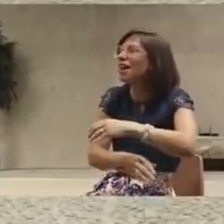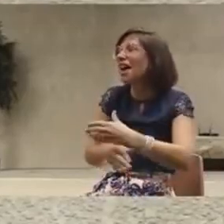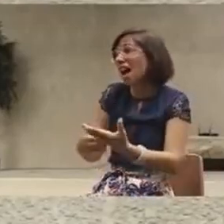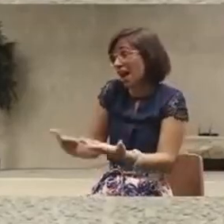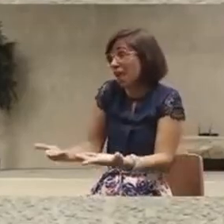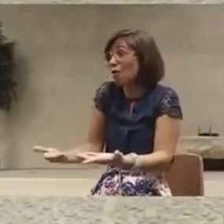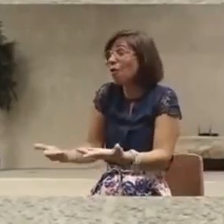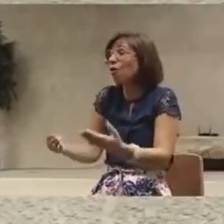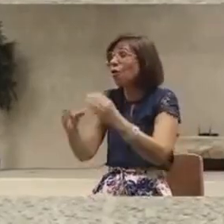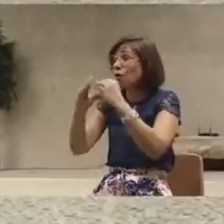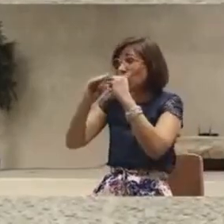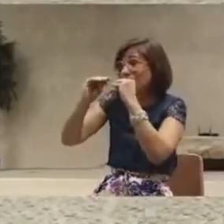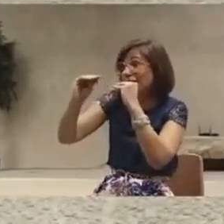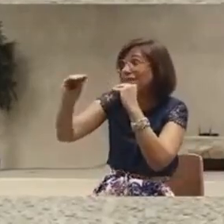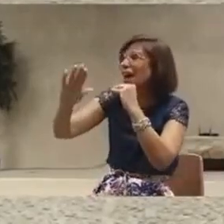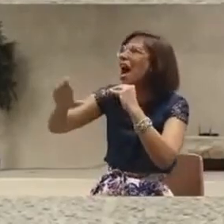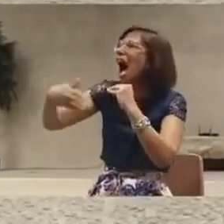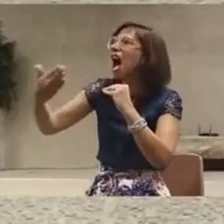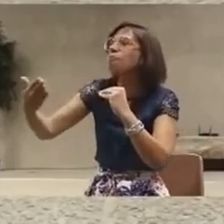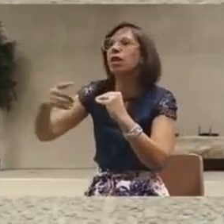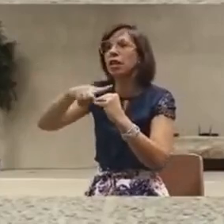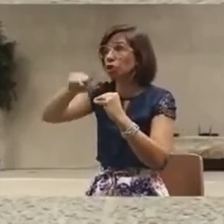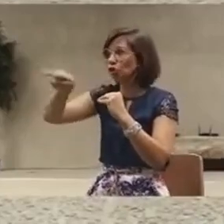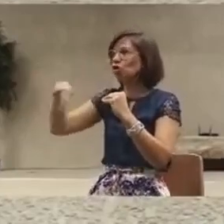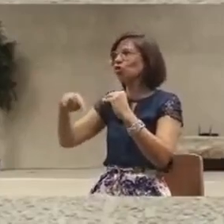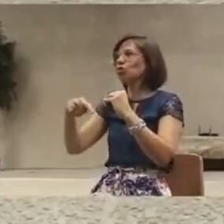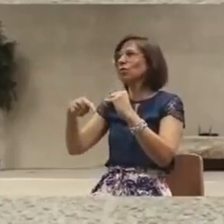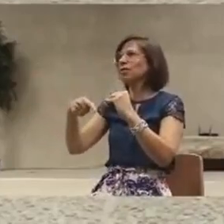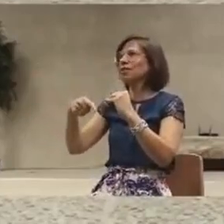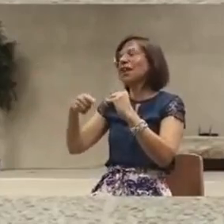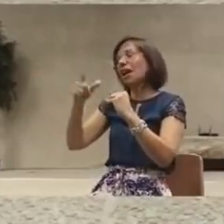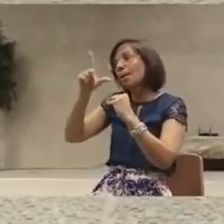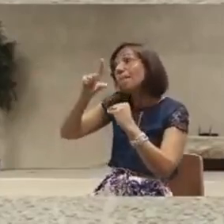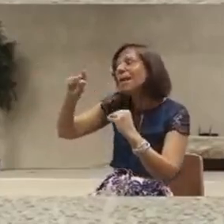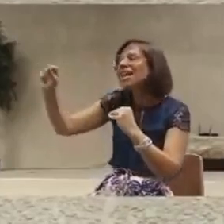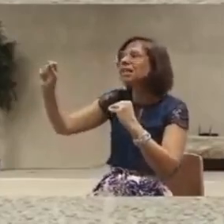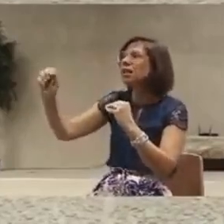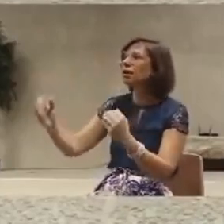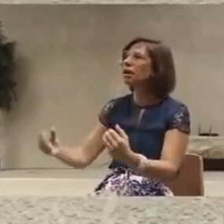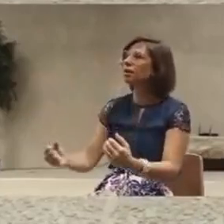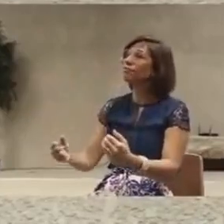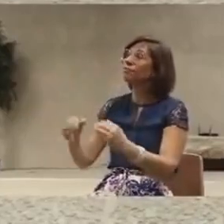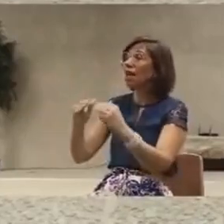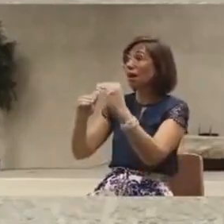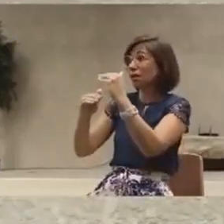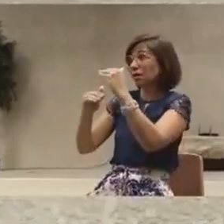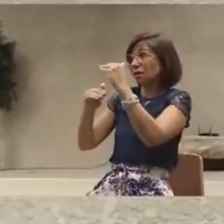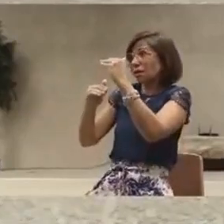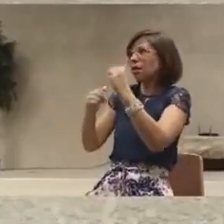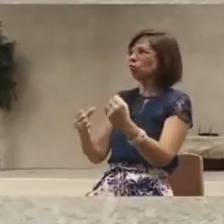grandi, nous rappeler. Et ça nous aide. Ce sont mes expériences.